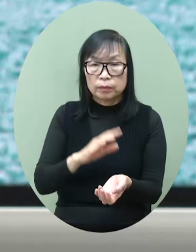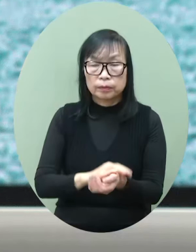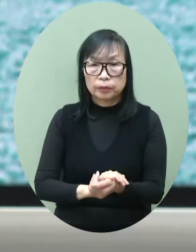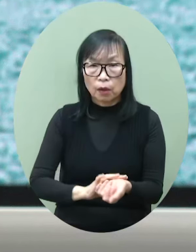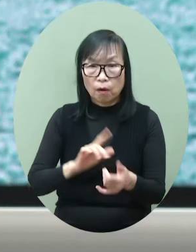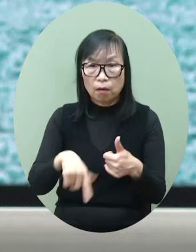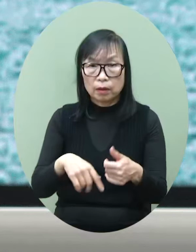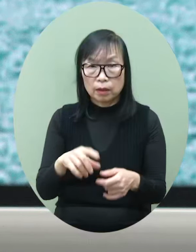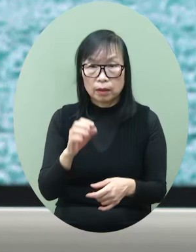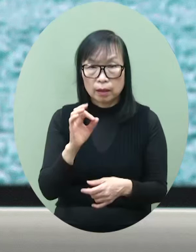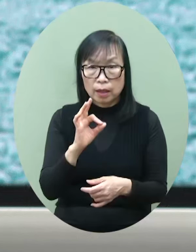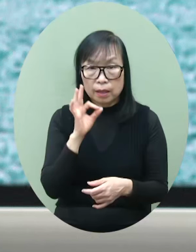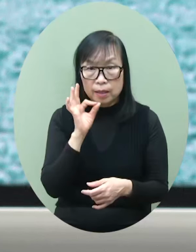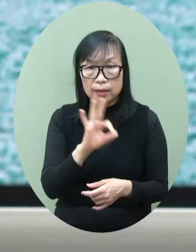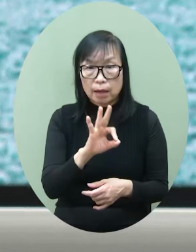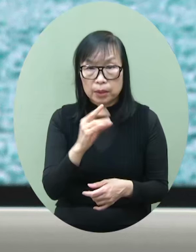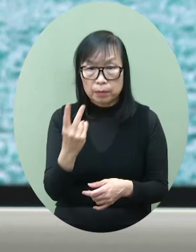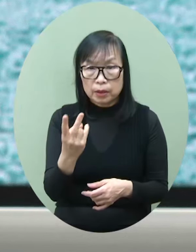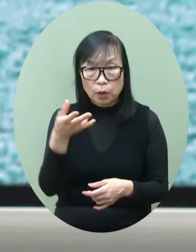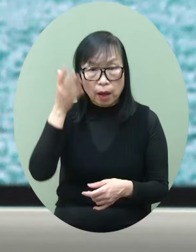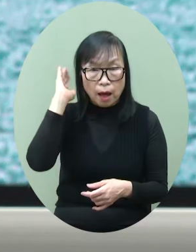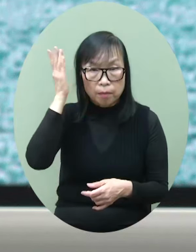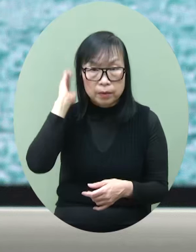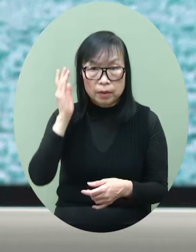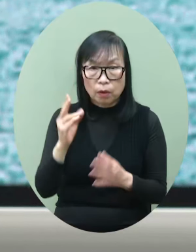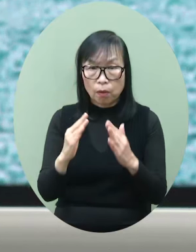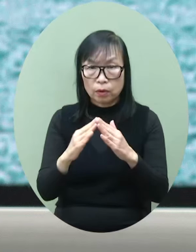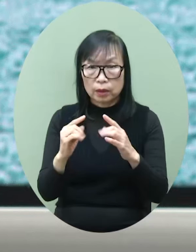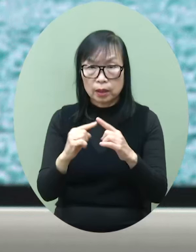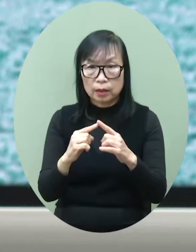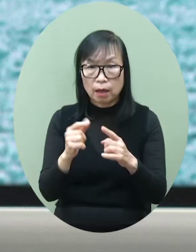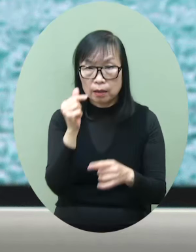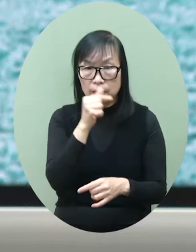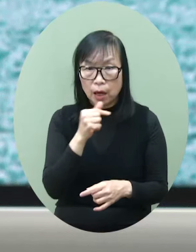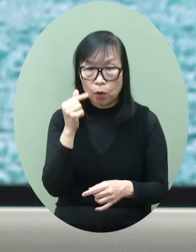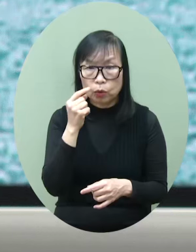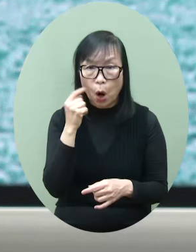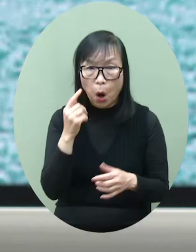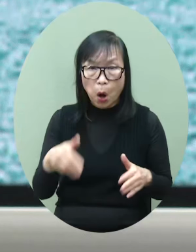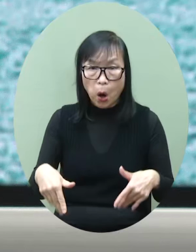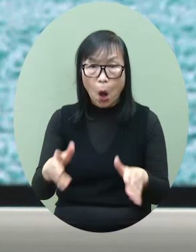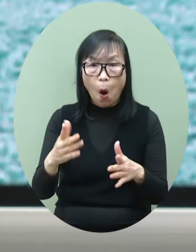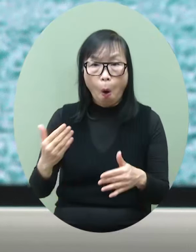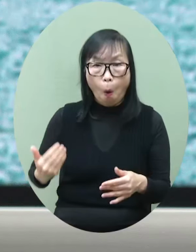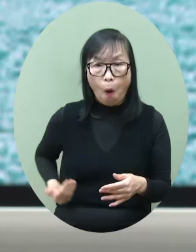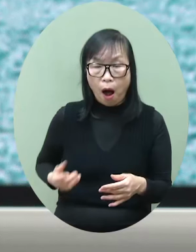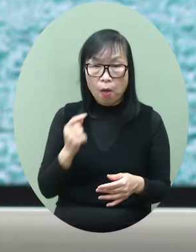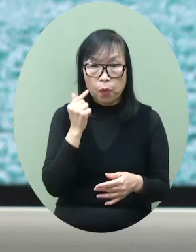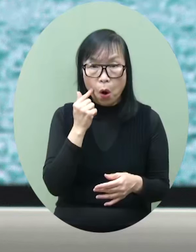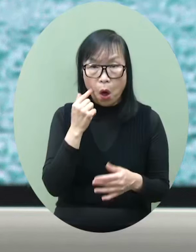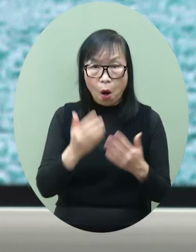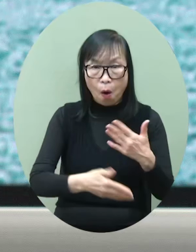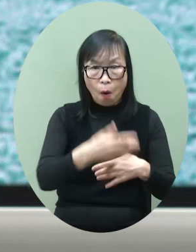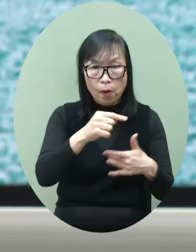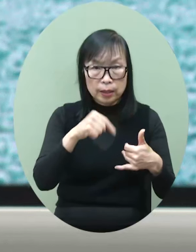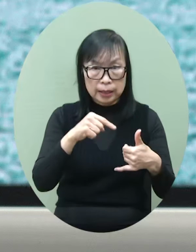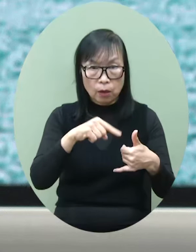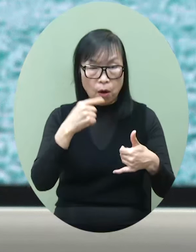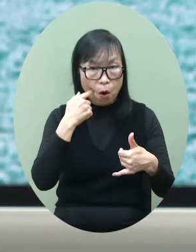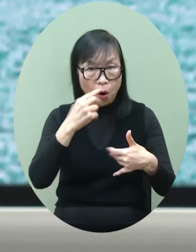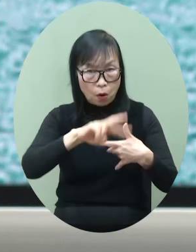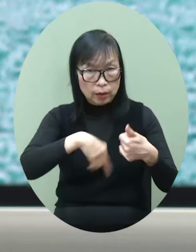是32歲的男士同家人就住在油堂孫華堂樓這種大廈就需要